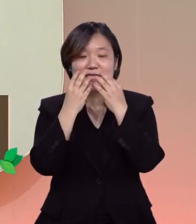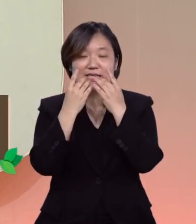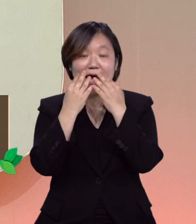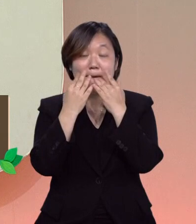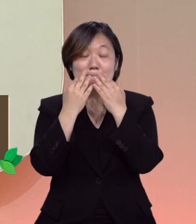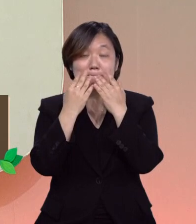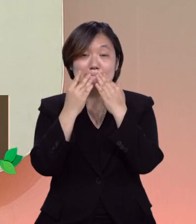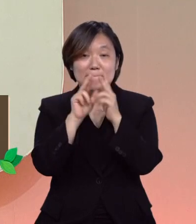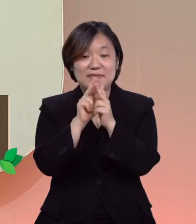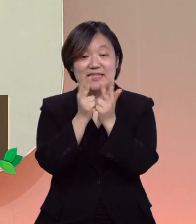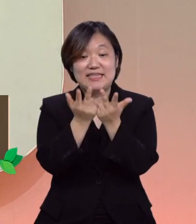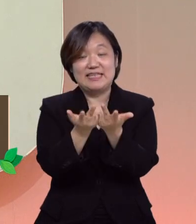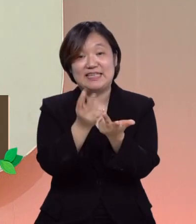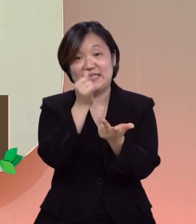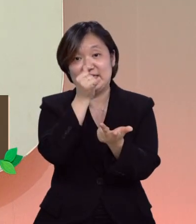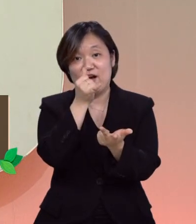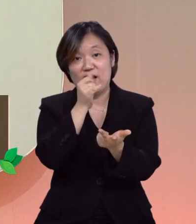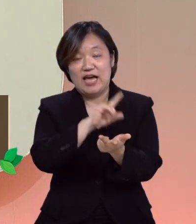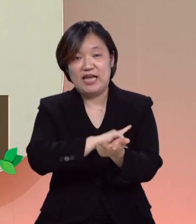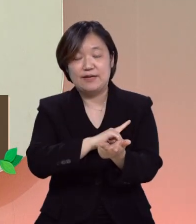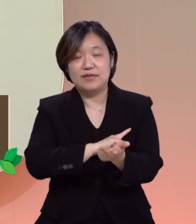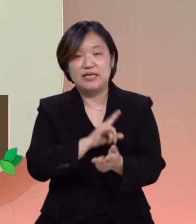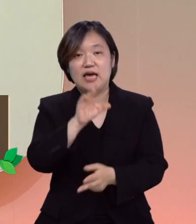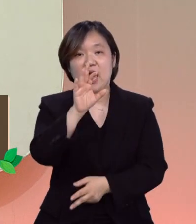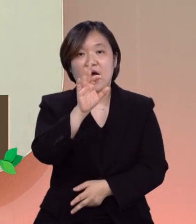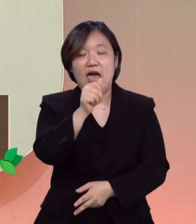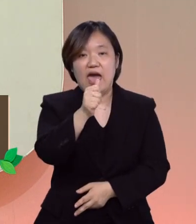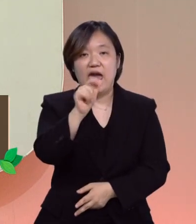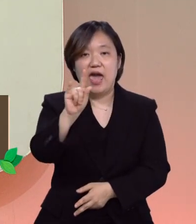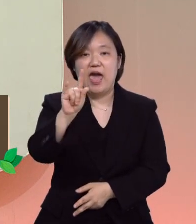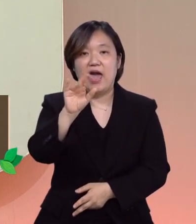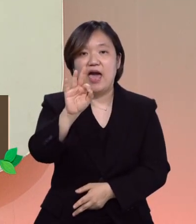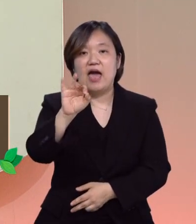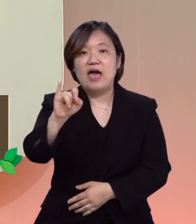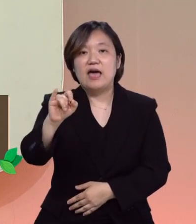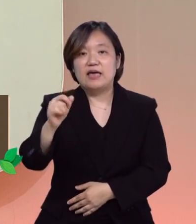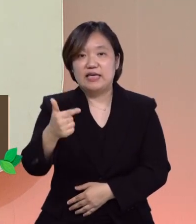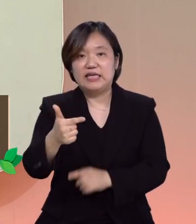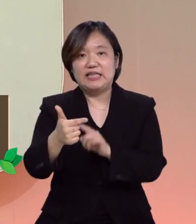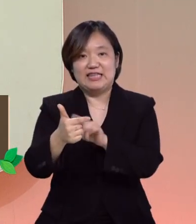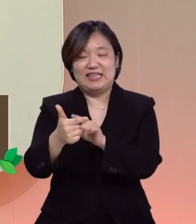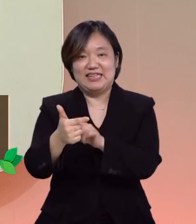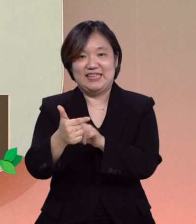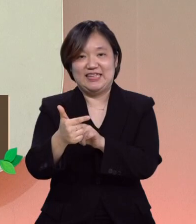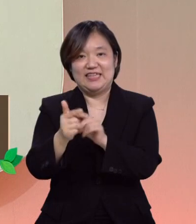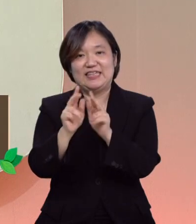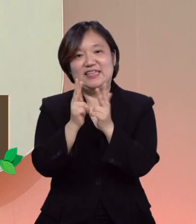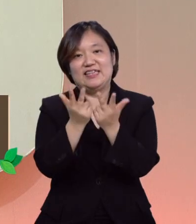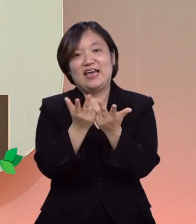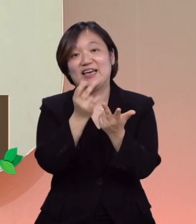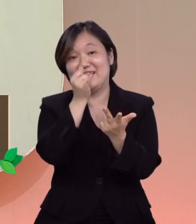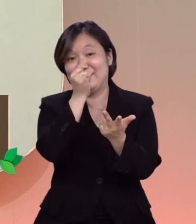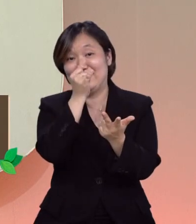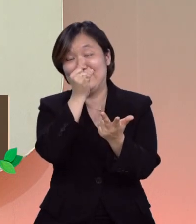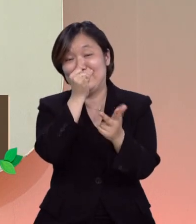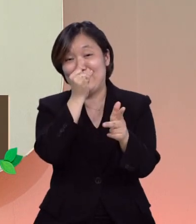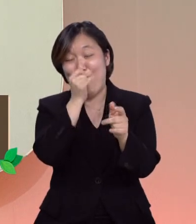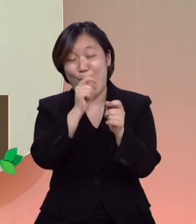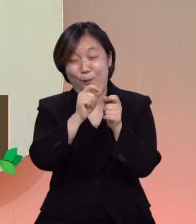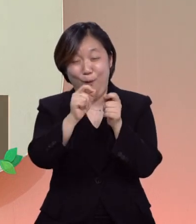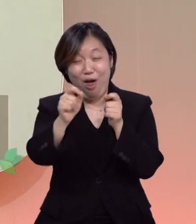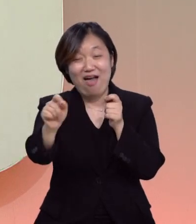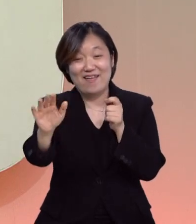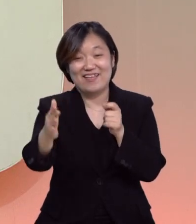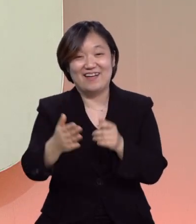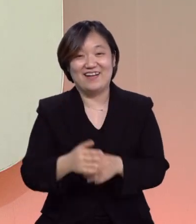해인이라는 이름으로 월간 해인이라는 잡지가 있는데 역사가 엄청 오래 깊어요 아주